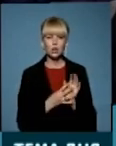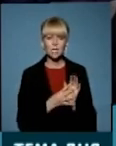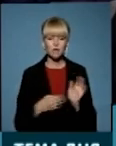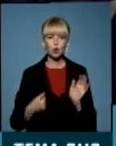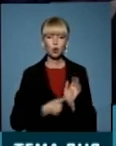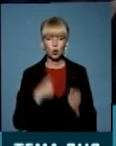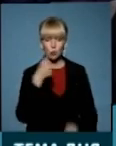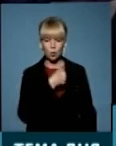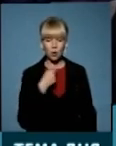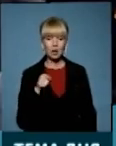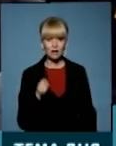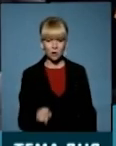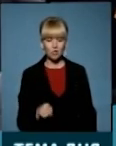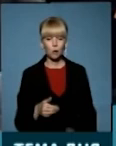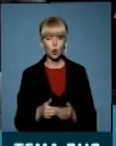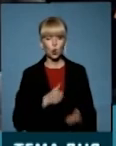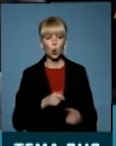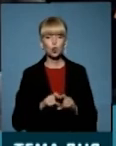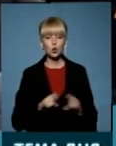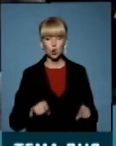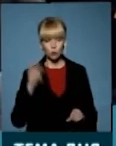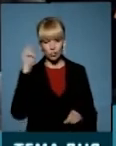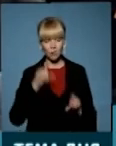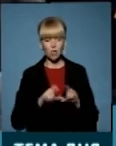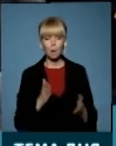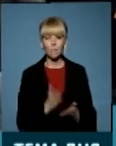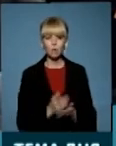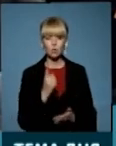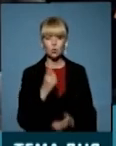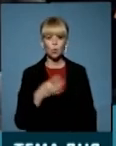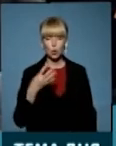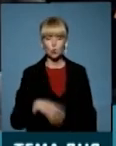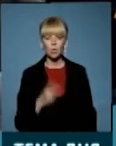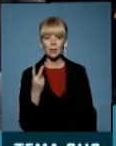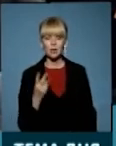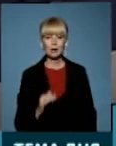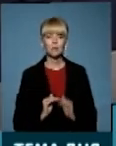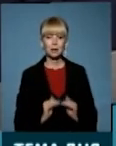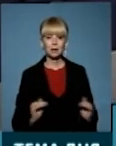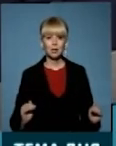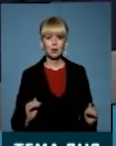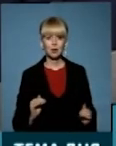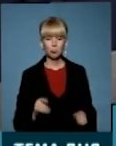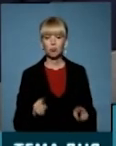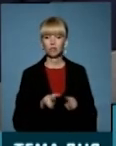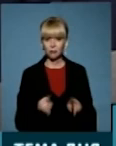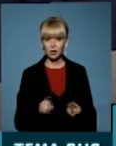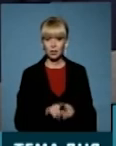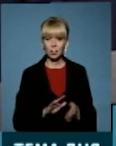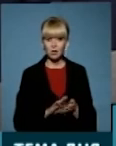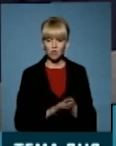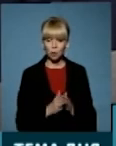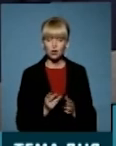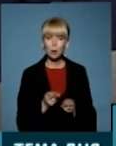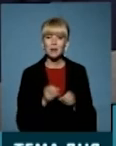1906 року. І от в цьому дошкільному навчальному закладі перебувають 142 дитини. Тим не менш, там така ситуація. Чи